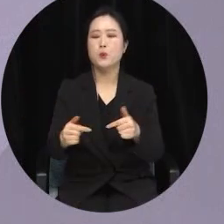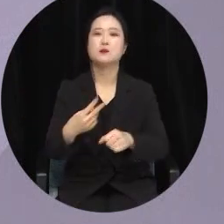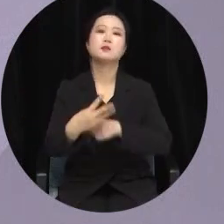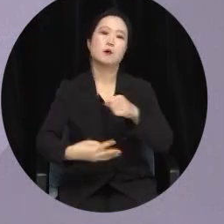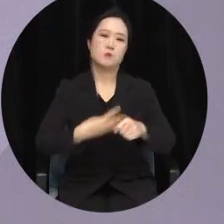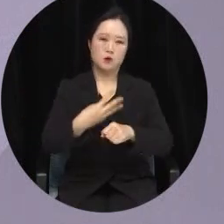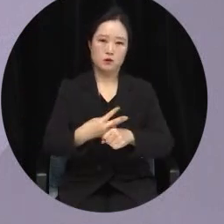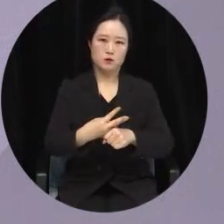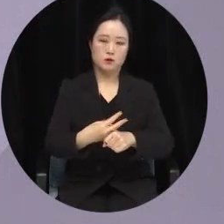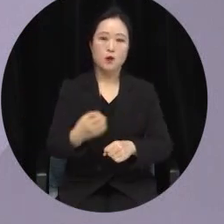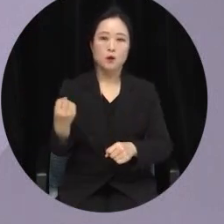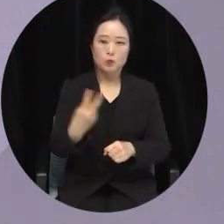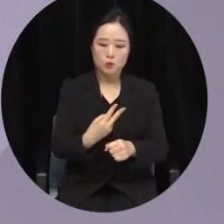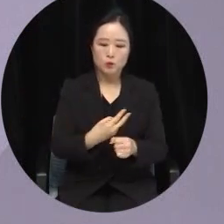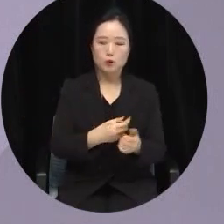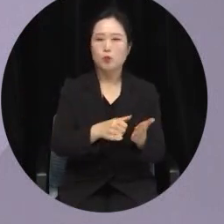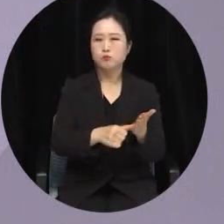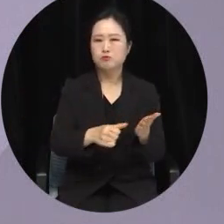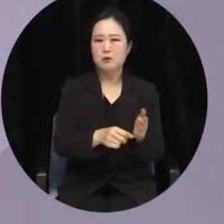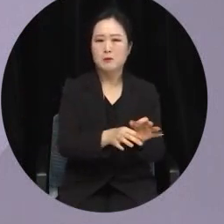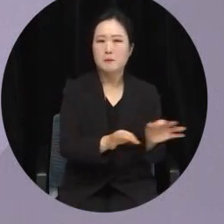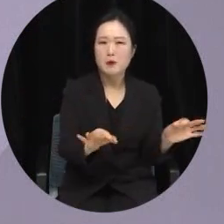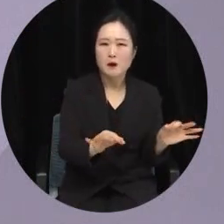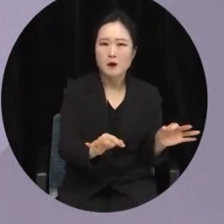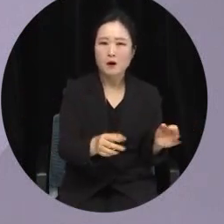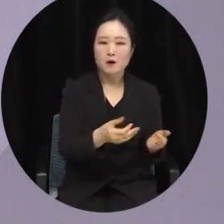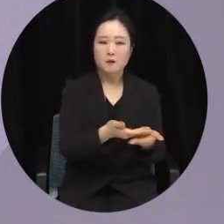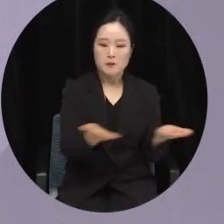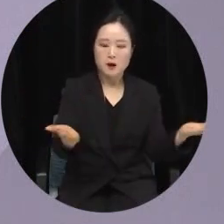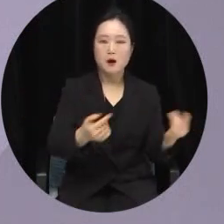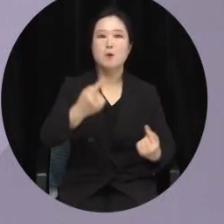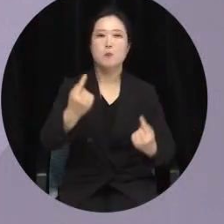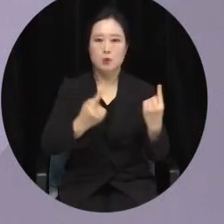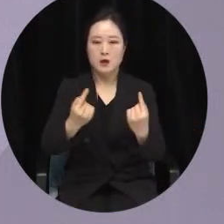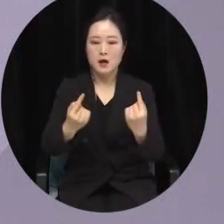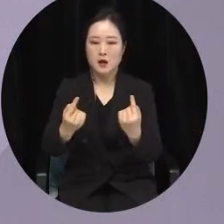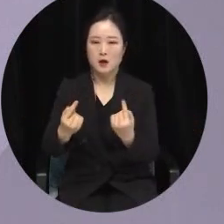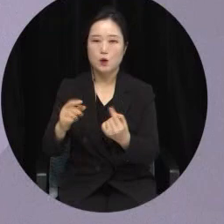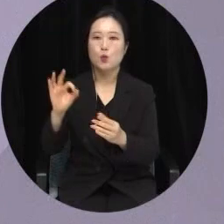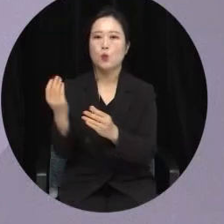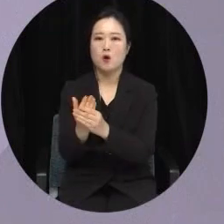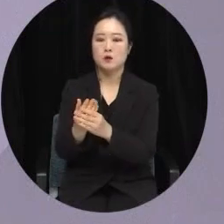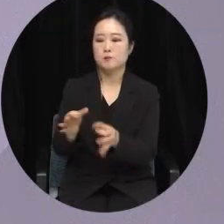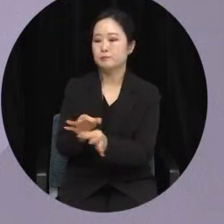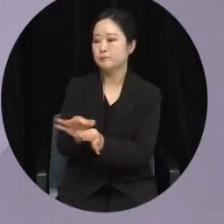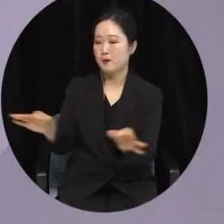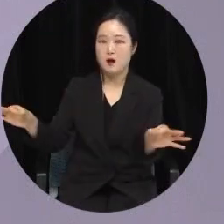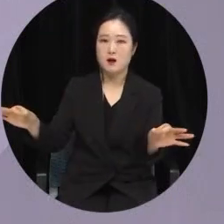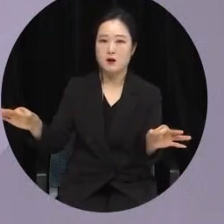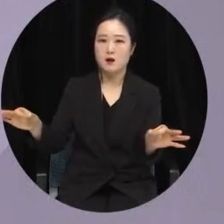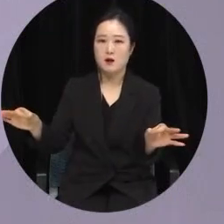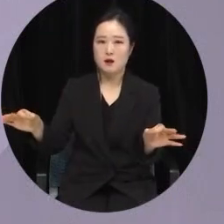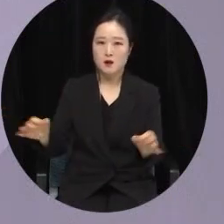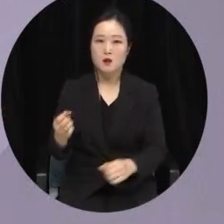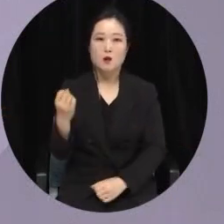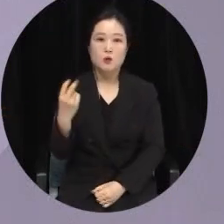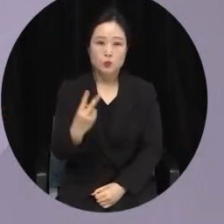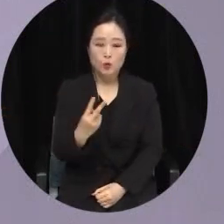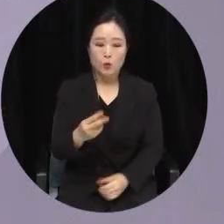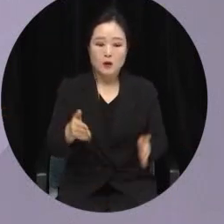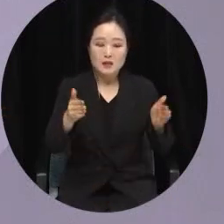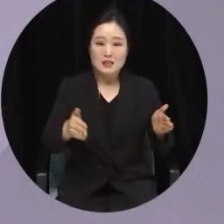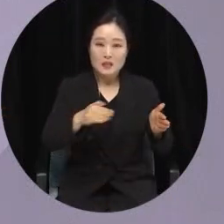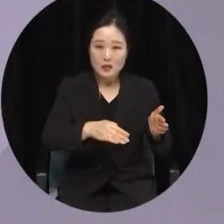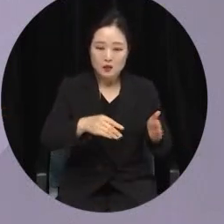현금으로 전환하겠다. 그리고 전기료를 현재 4개월에서 5개월로 늘려나가면서 여러 가지 그 실질적